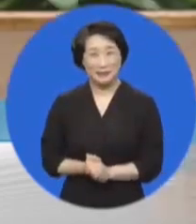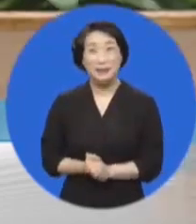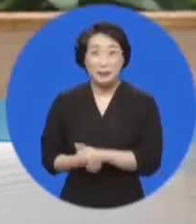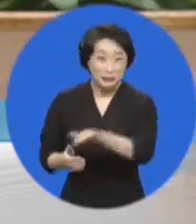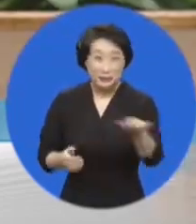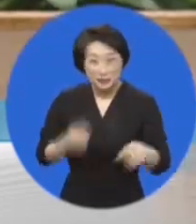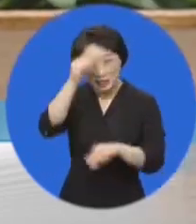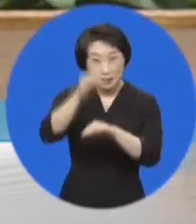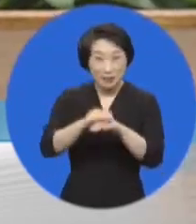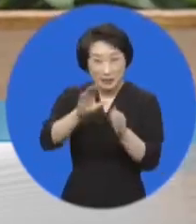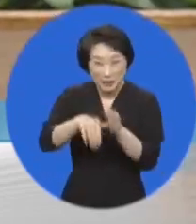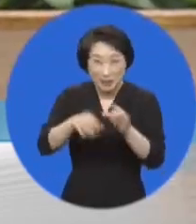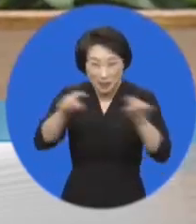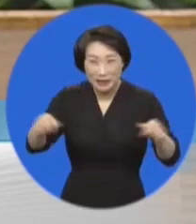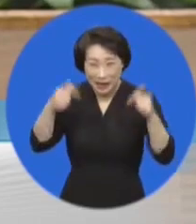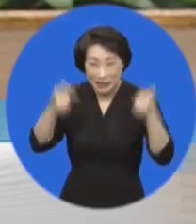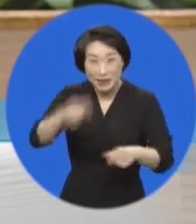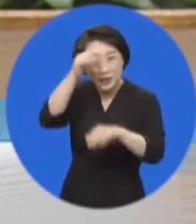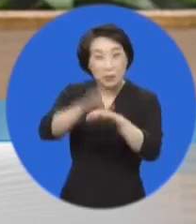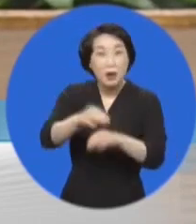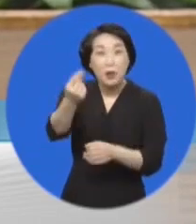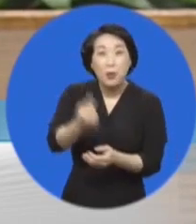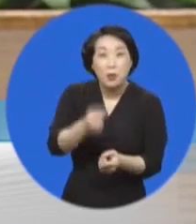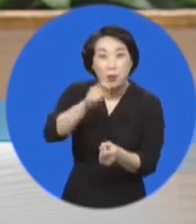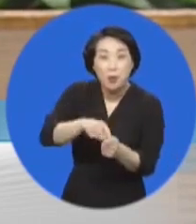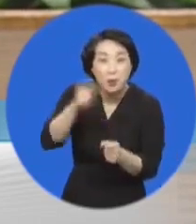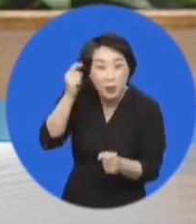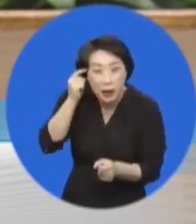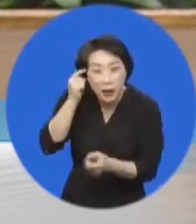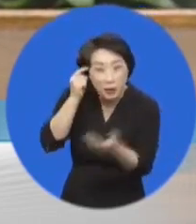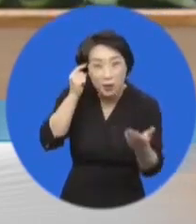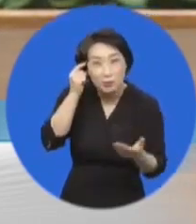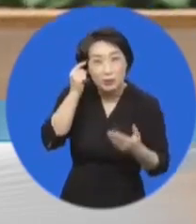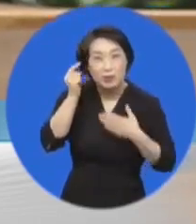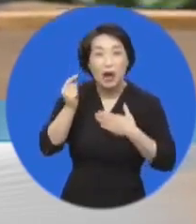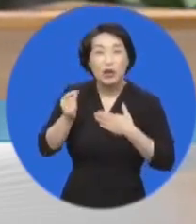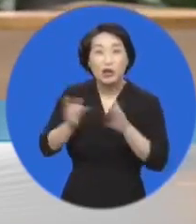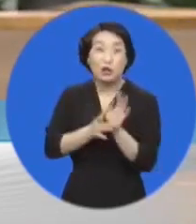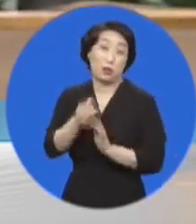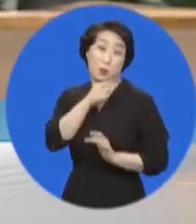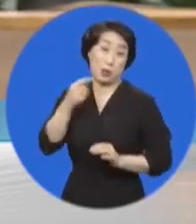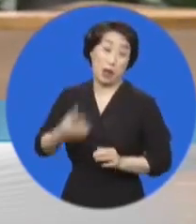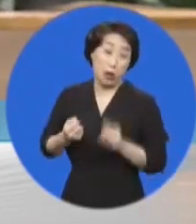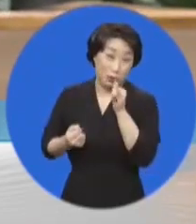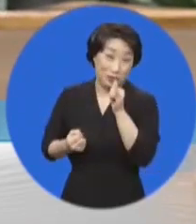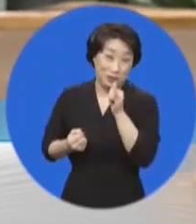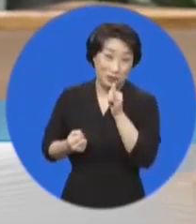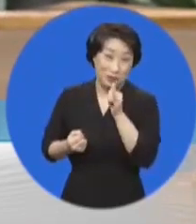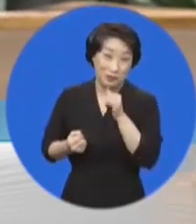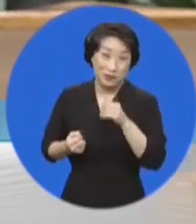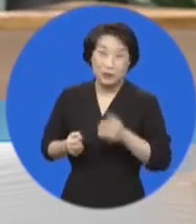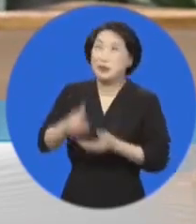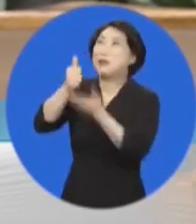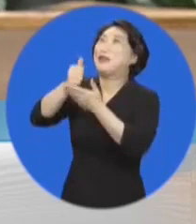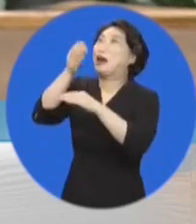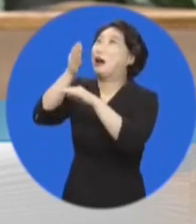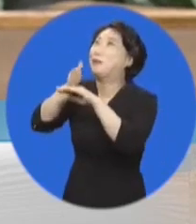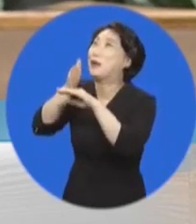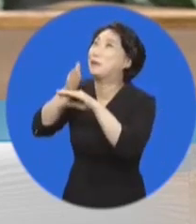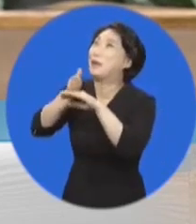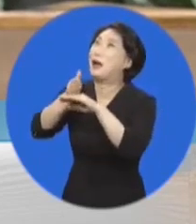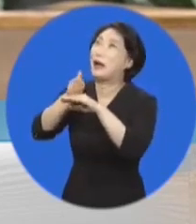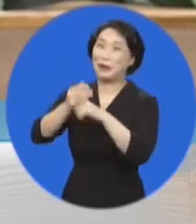그래서 우리는 예배 시간마다 예배로 나오는 이유가 뭐냐. 나는 이걸 가졌기에. 주님